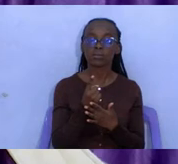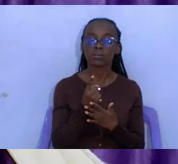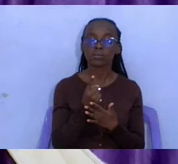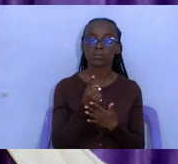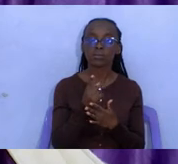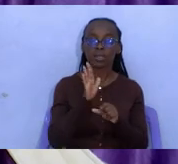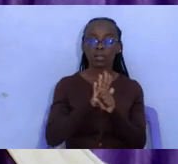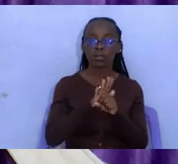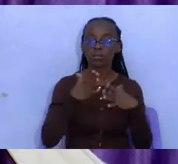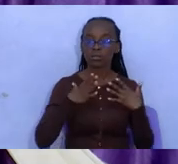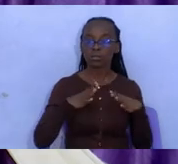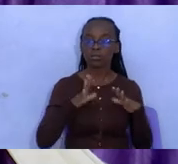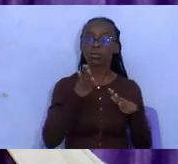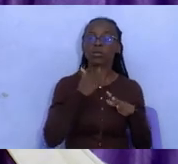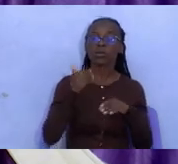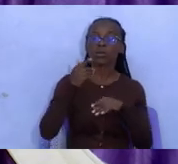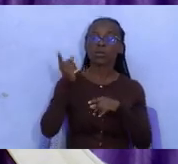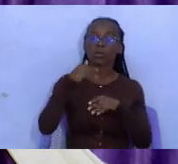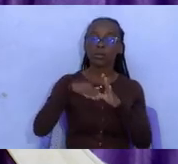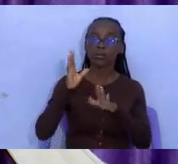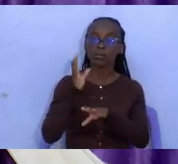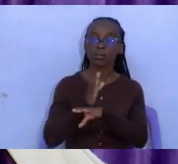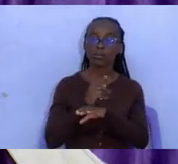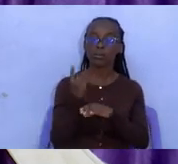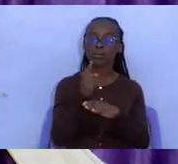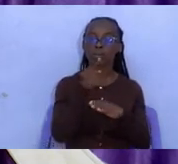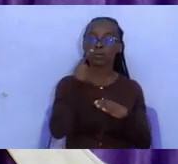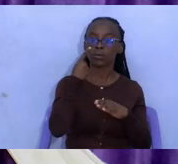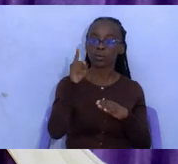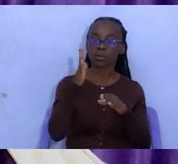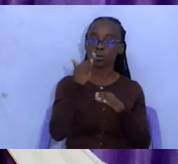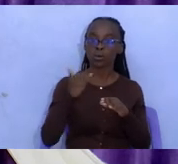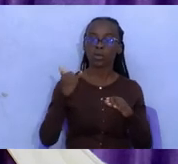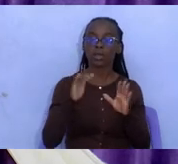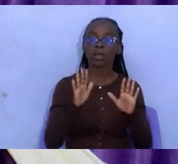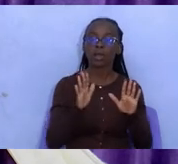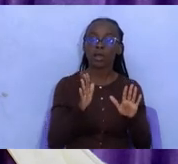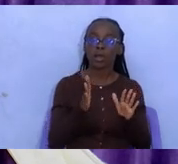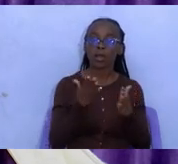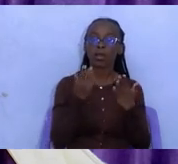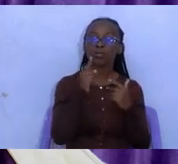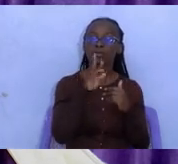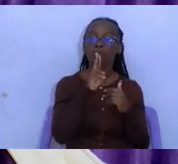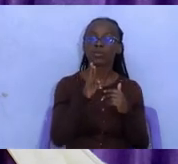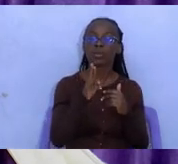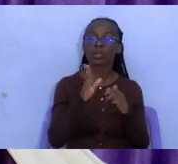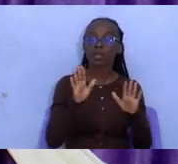Wengi hata wengine hawataki kukuja kanisani kule unaenda. Kwa sababu vile unawapeleka race hapo unaishi.